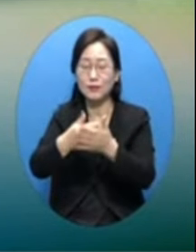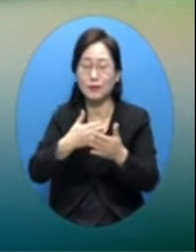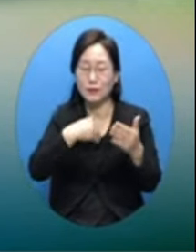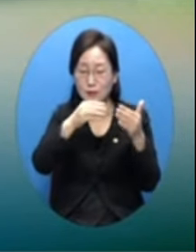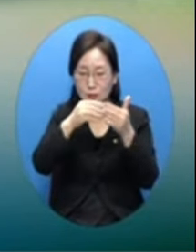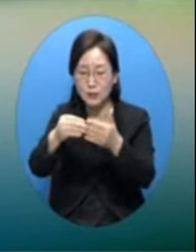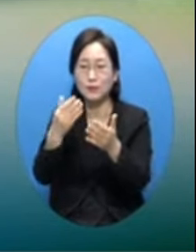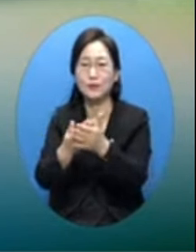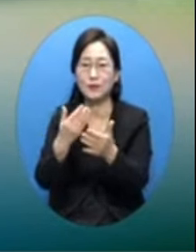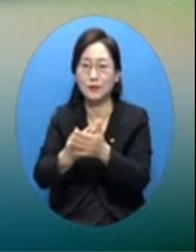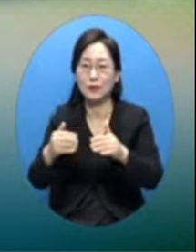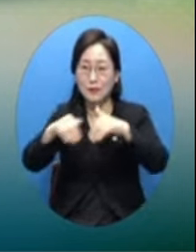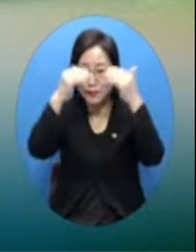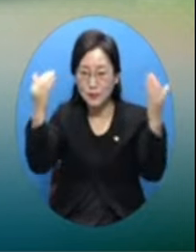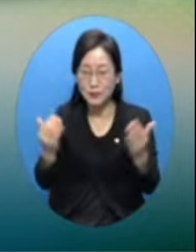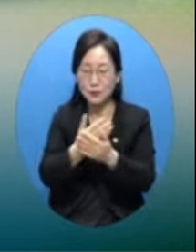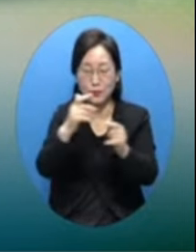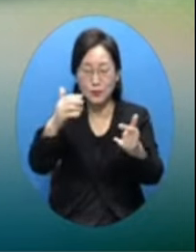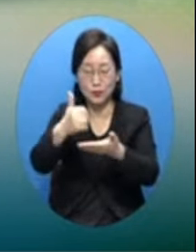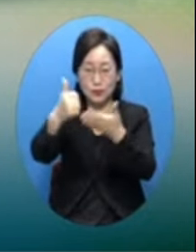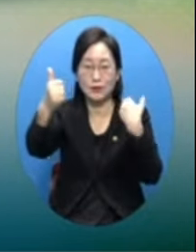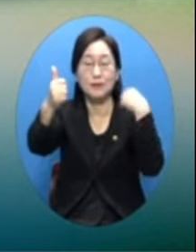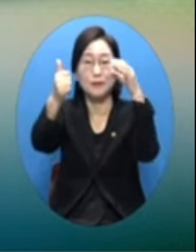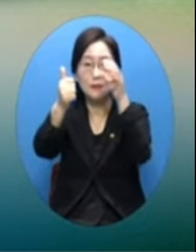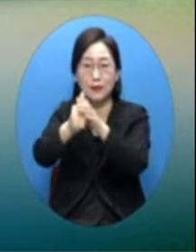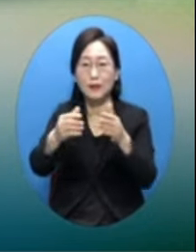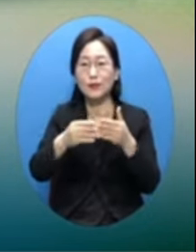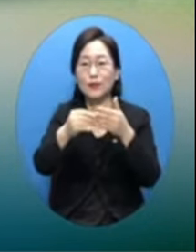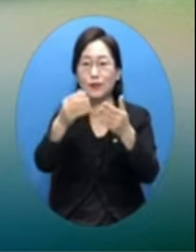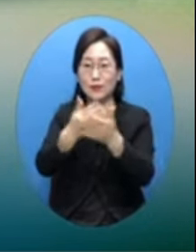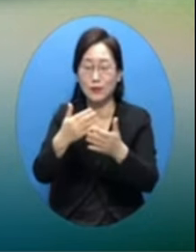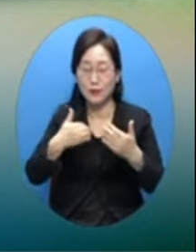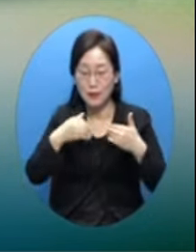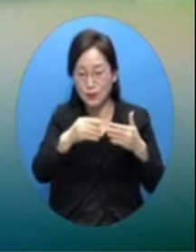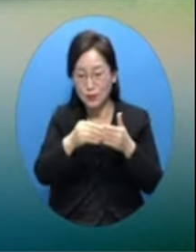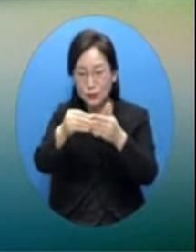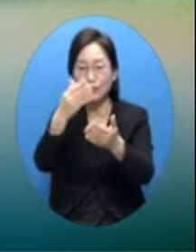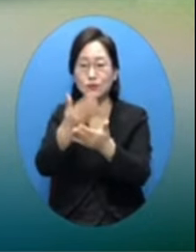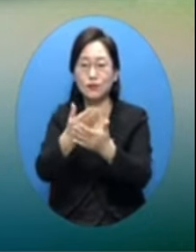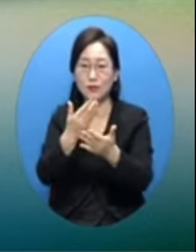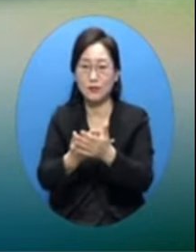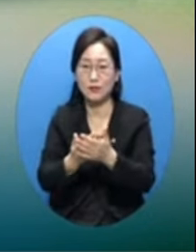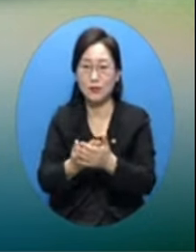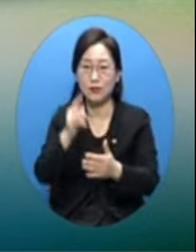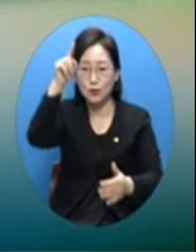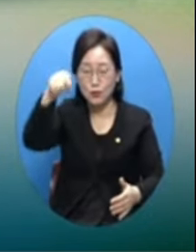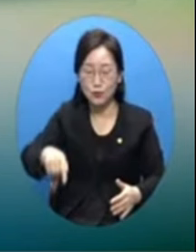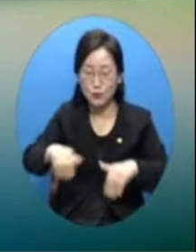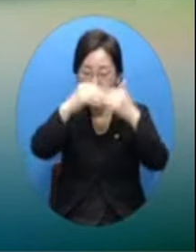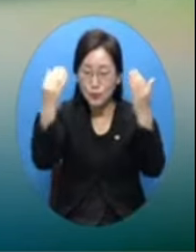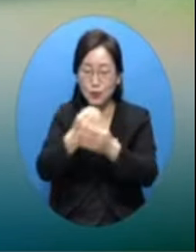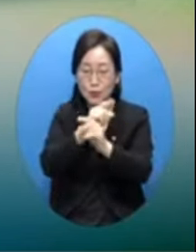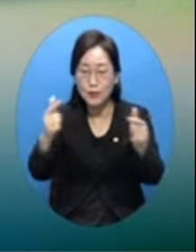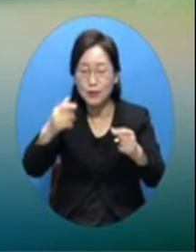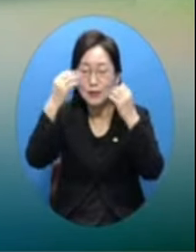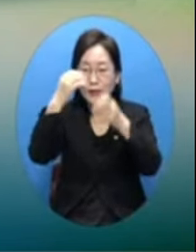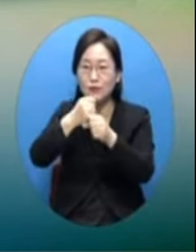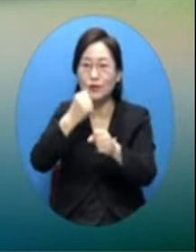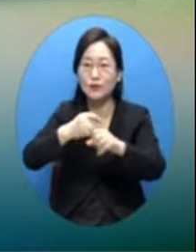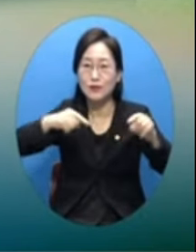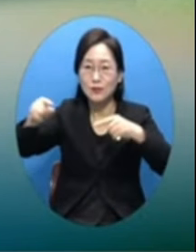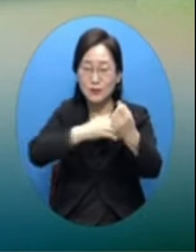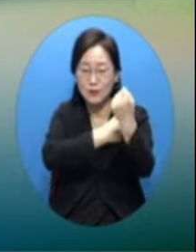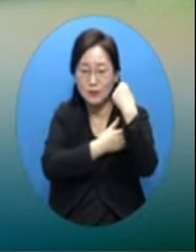주소서 저 모든 것을 당신께 맡기오니 저를 이끌어 주소서 저를 이끌어 주소서 우주 만물을 창조하시고 다스리시는